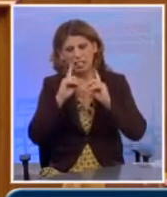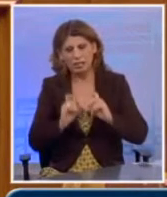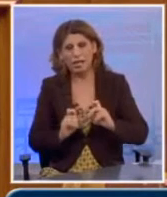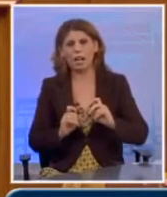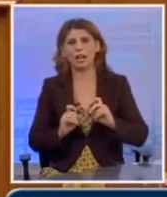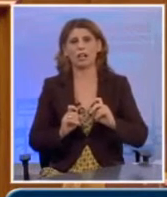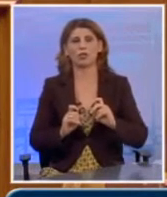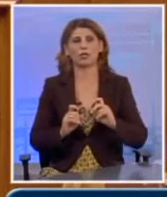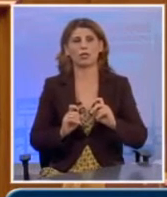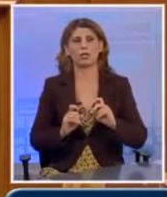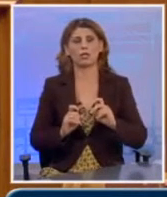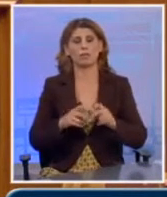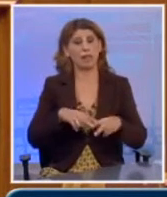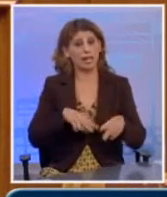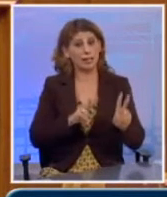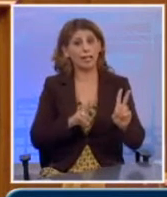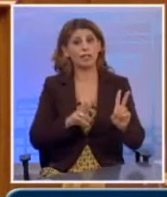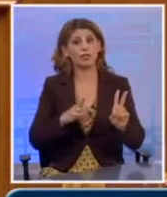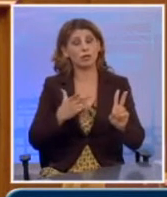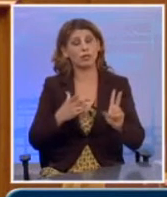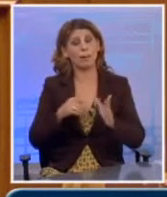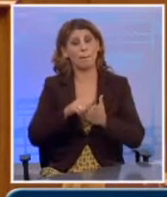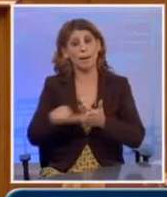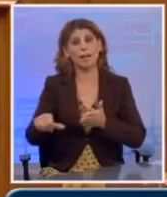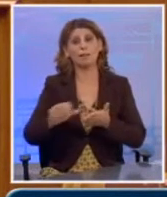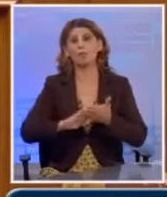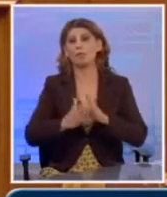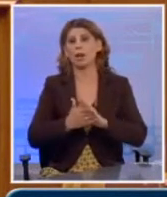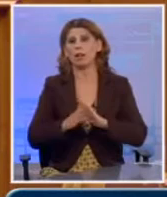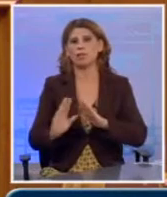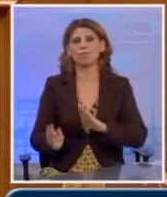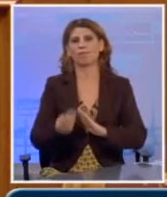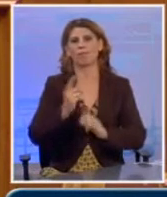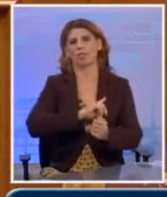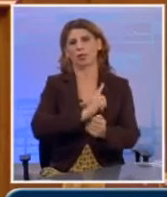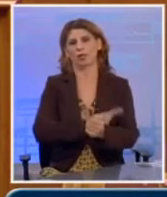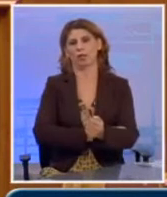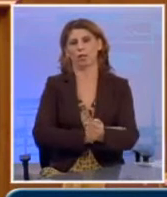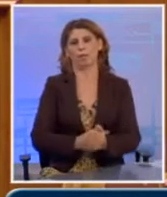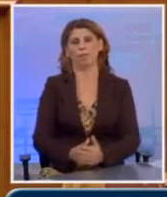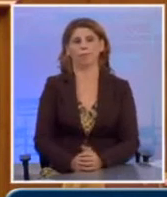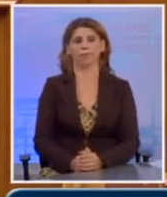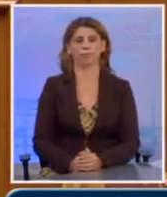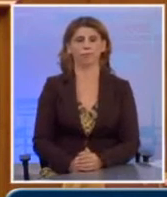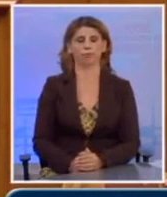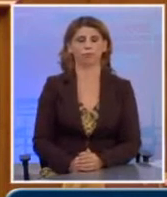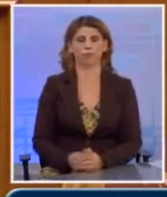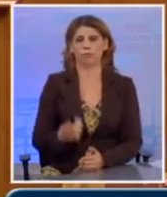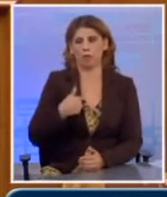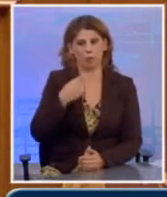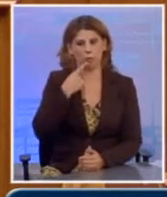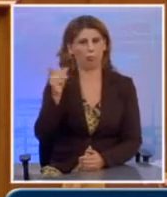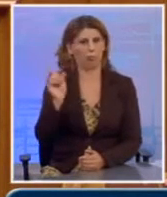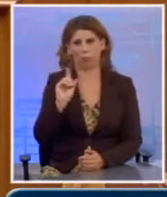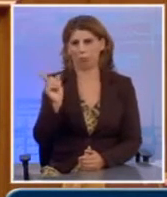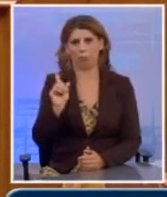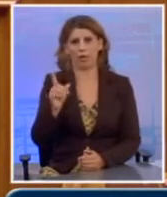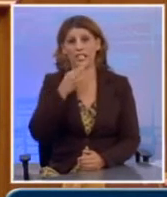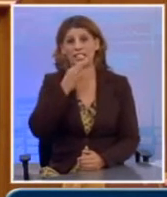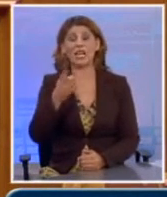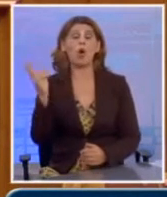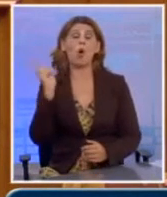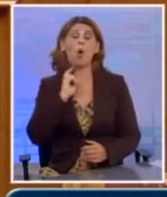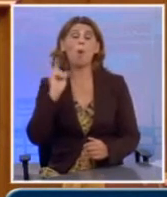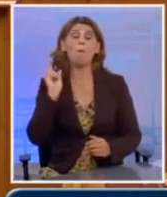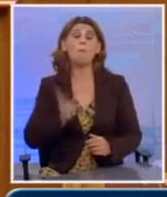τους να εκτελέσουν ή να παραλείψουν πράξεις που απορρέουν από την εξουσία αυτή. Δεν τα λέω εγώ αυτά, τα λέει ο ποινικός